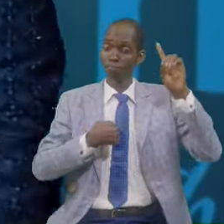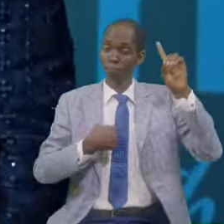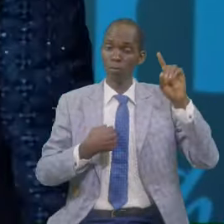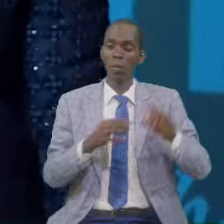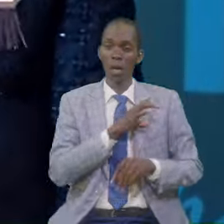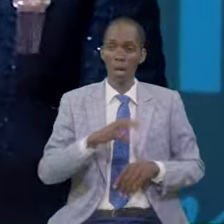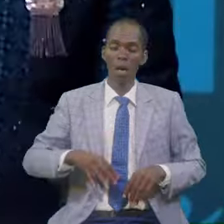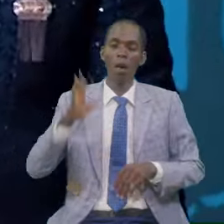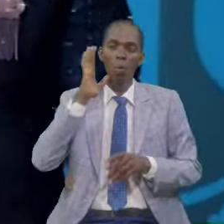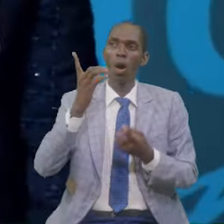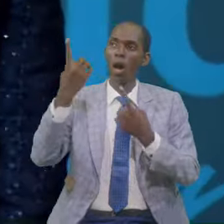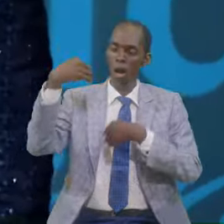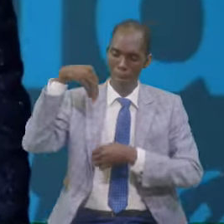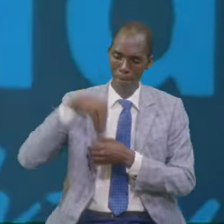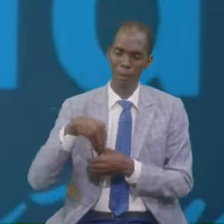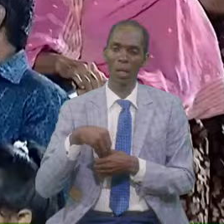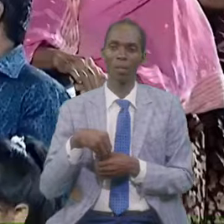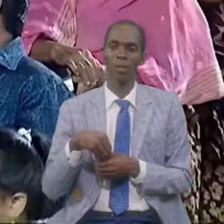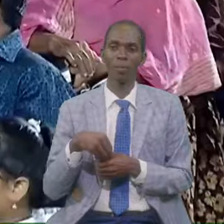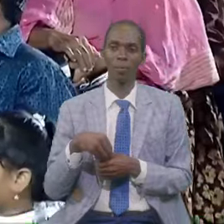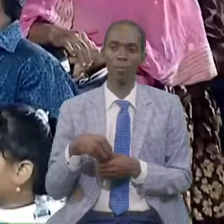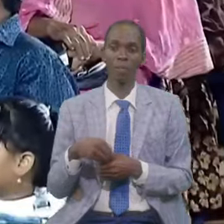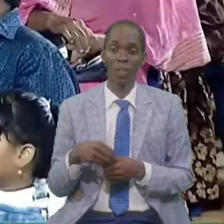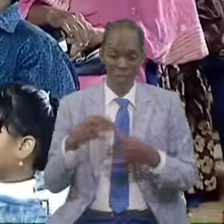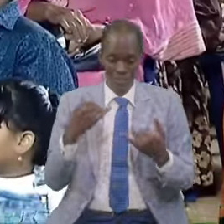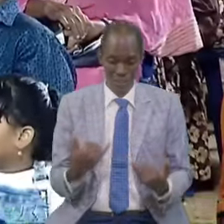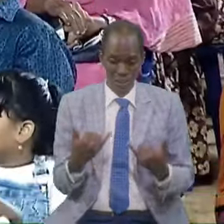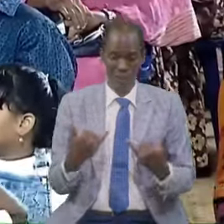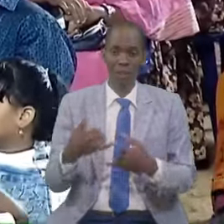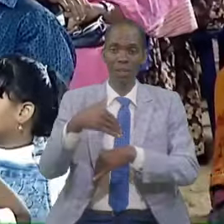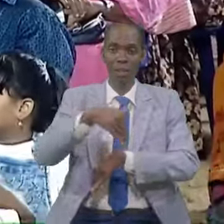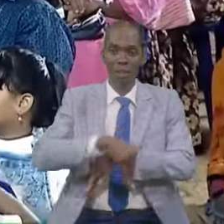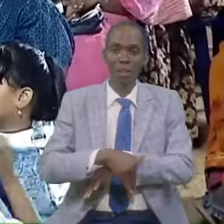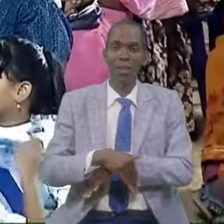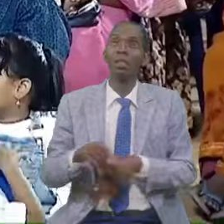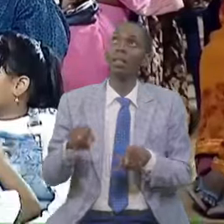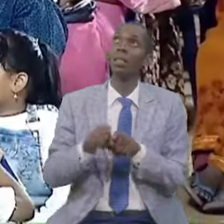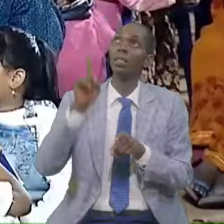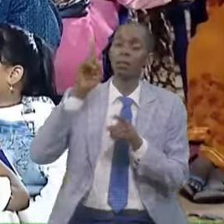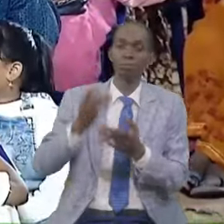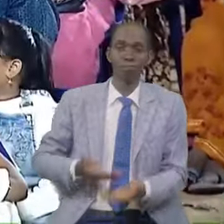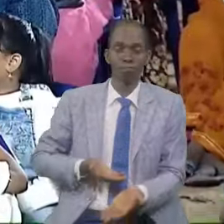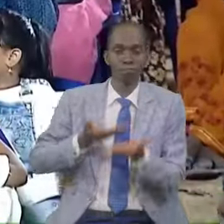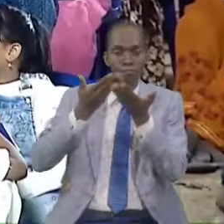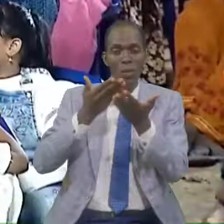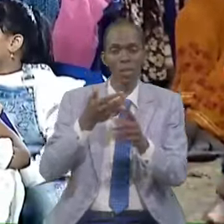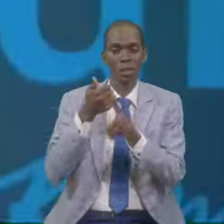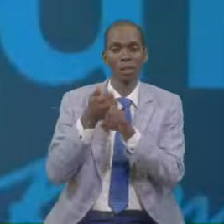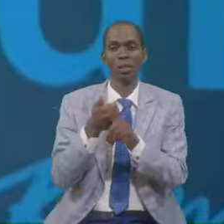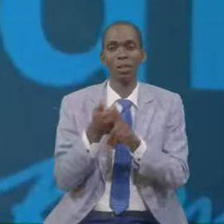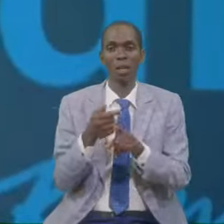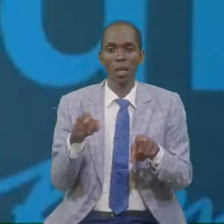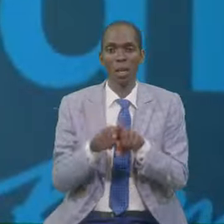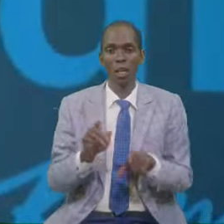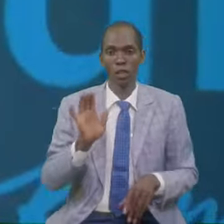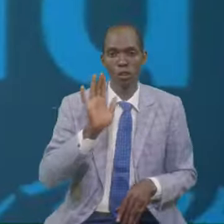నేను లోనికి వచ్చేదను. Tonight he presents himself. ఈ రాత్రి ఆయన మీతో సెలవిస్తున్నారు. As your advocate.